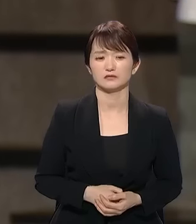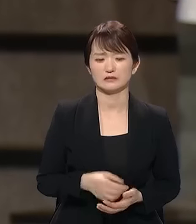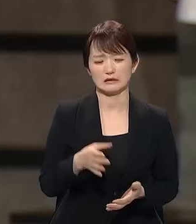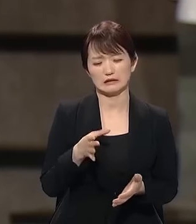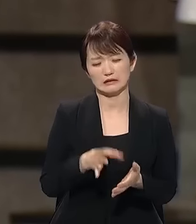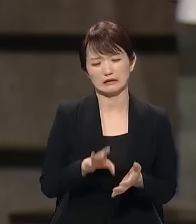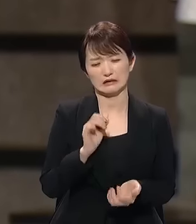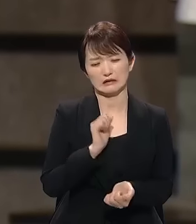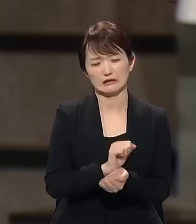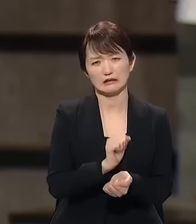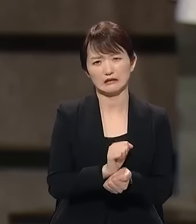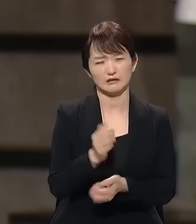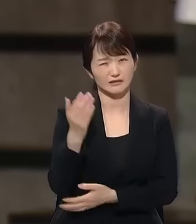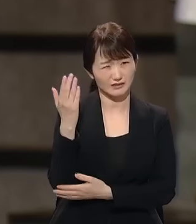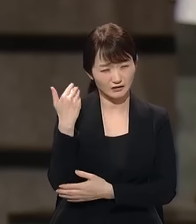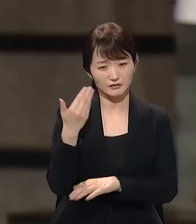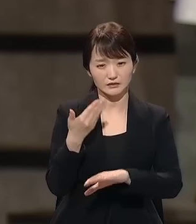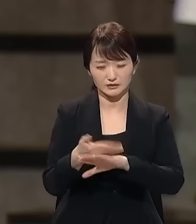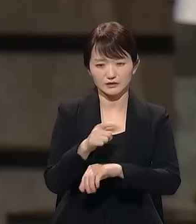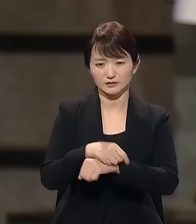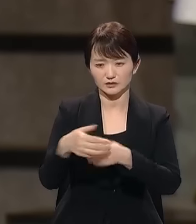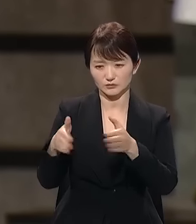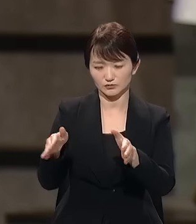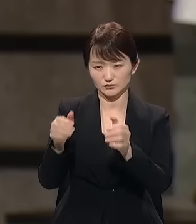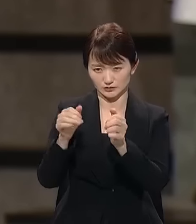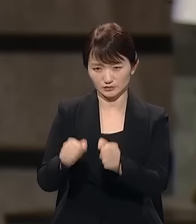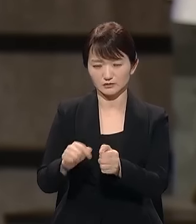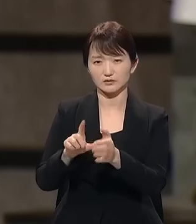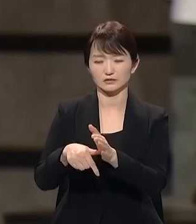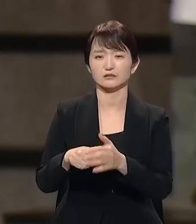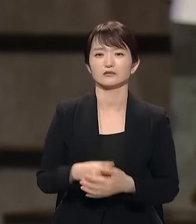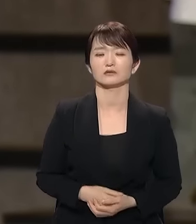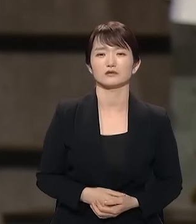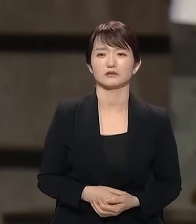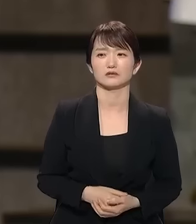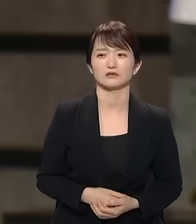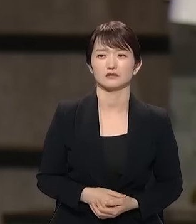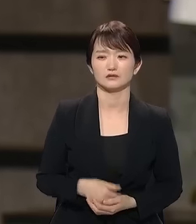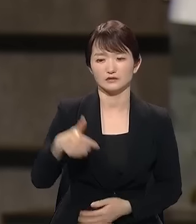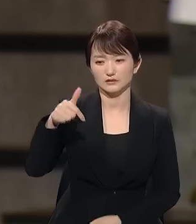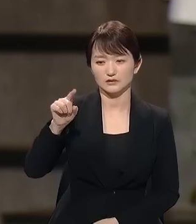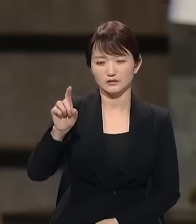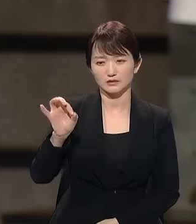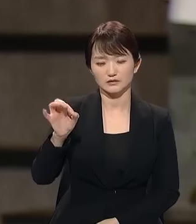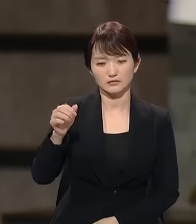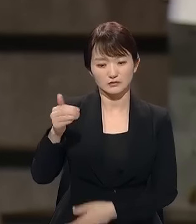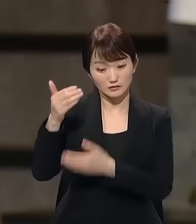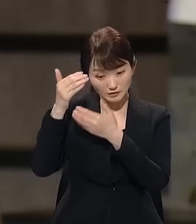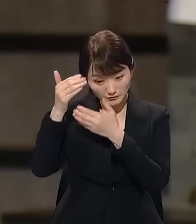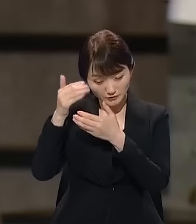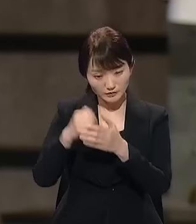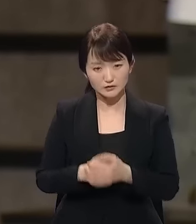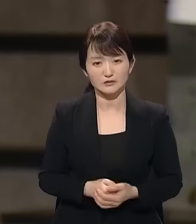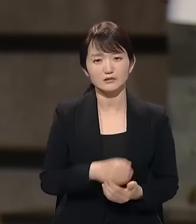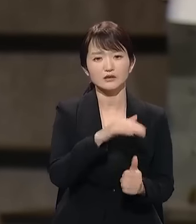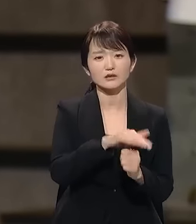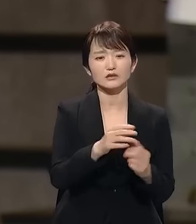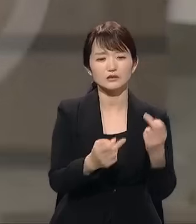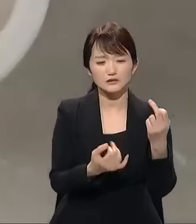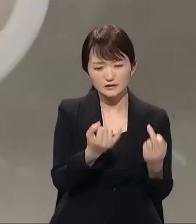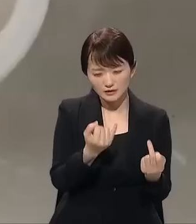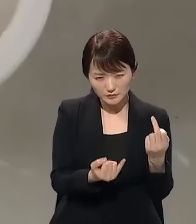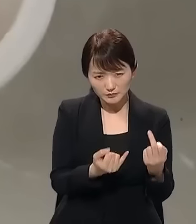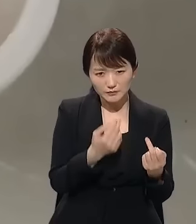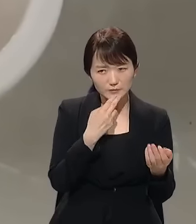과거에 다른 사무실에 있을 때 얘기라고 합니다. 이 강영욱 씨의 그 팬인데 어린 남매의 편지가 왔다는 거죠.